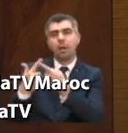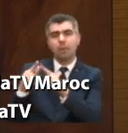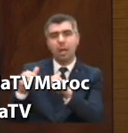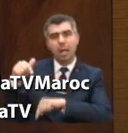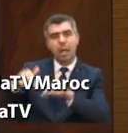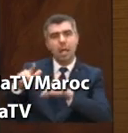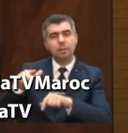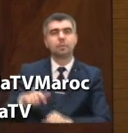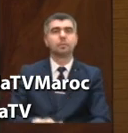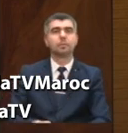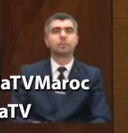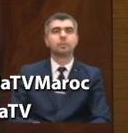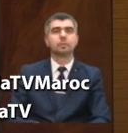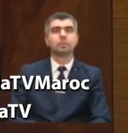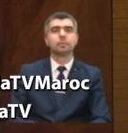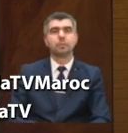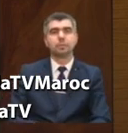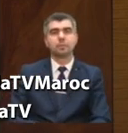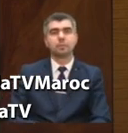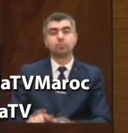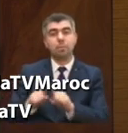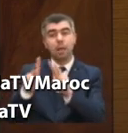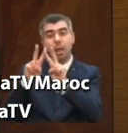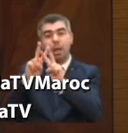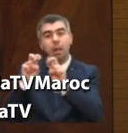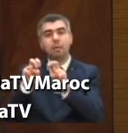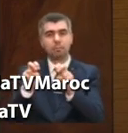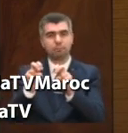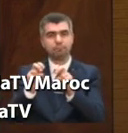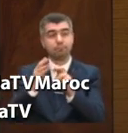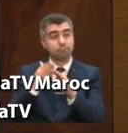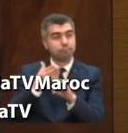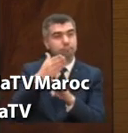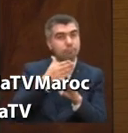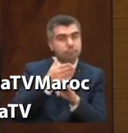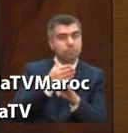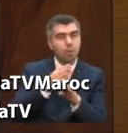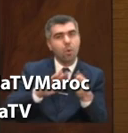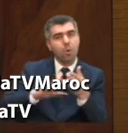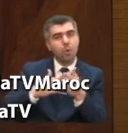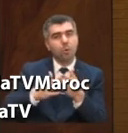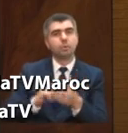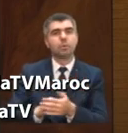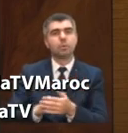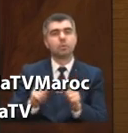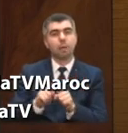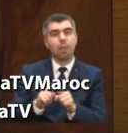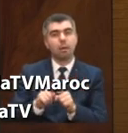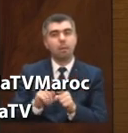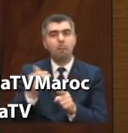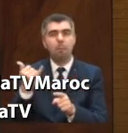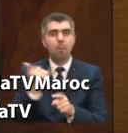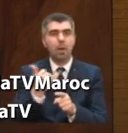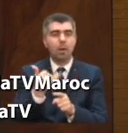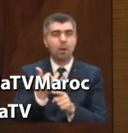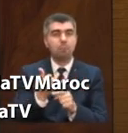على كل حال. قمنا ببحث، درنا بحث وتحري بطريقة علمية، لقينا